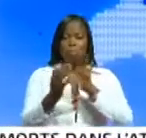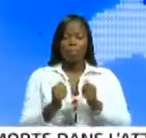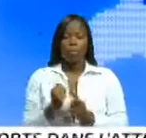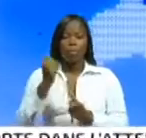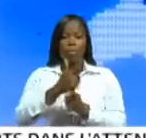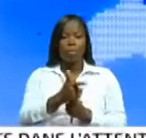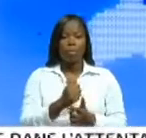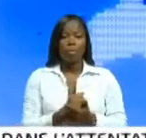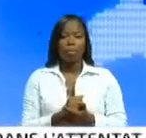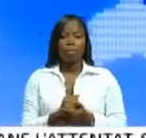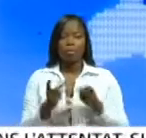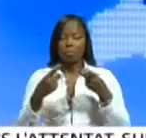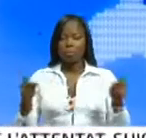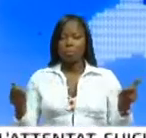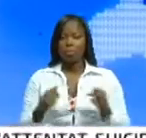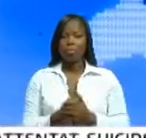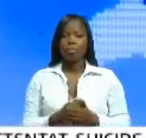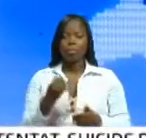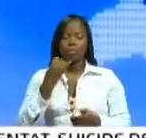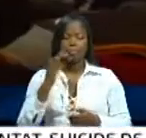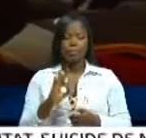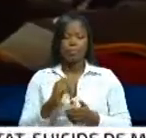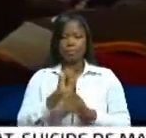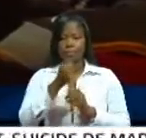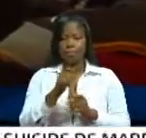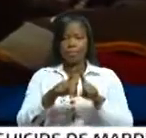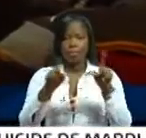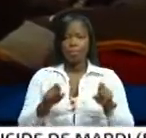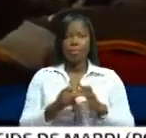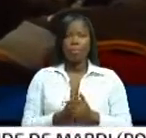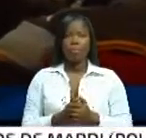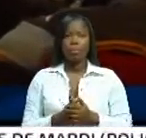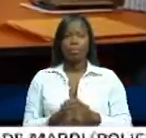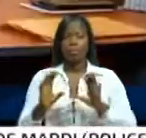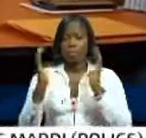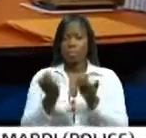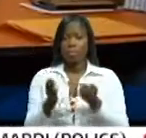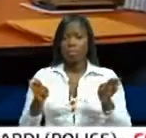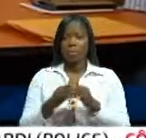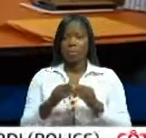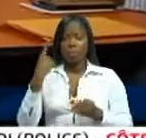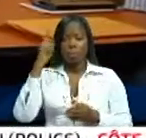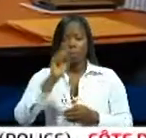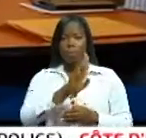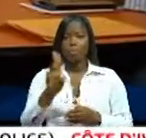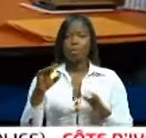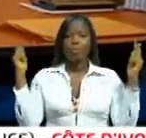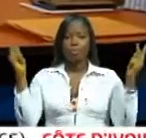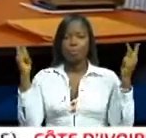leur siège c'était en présence d'ibrahim fall la coalition benno beau placard pour une victoire éclatante